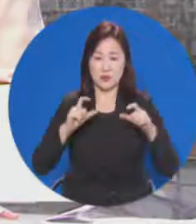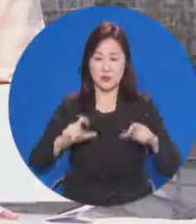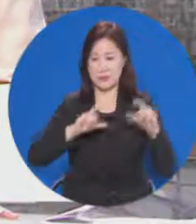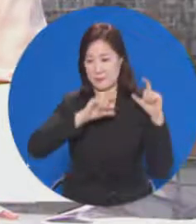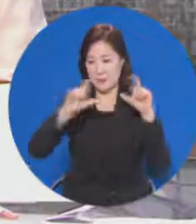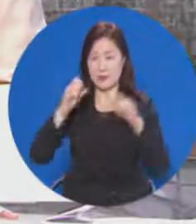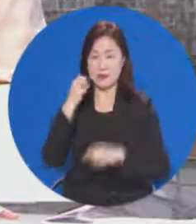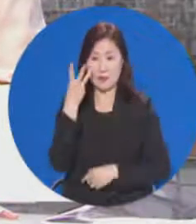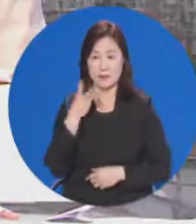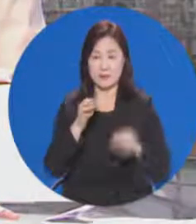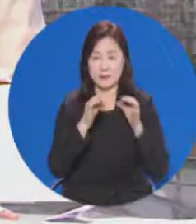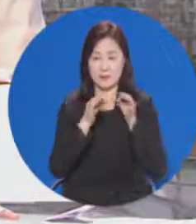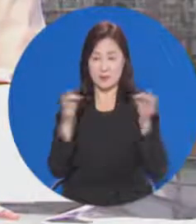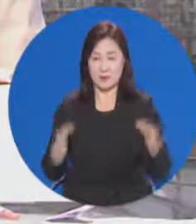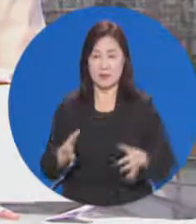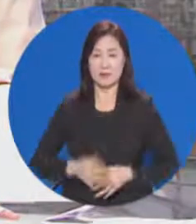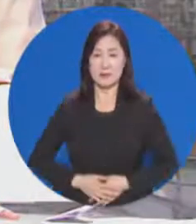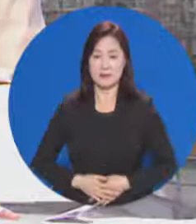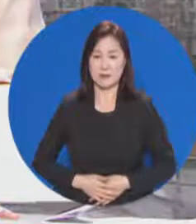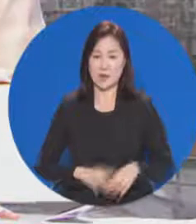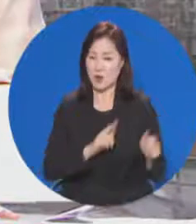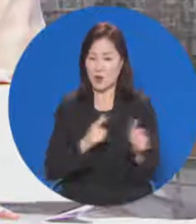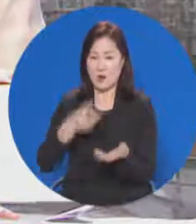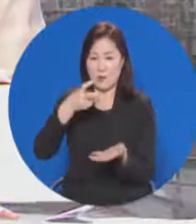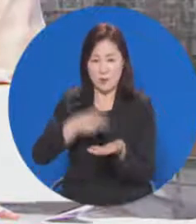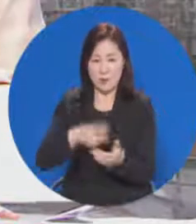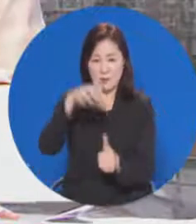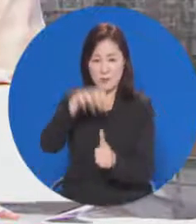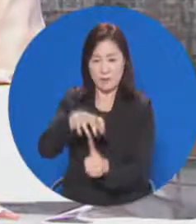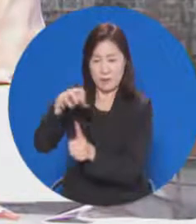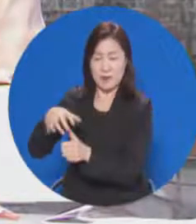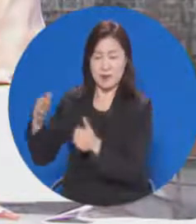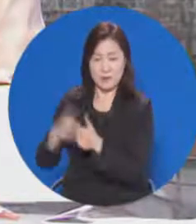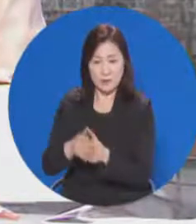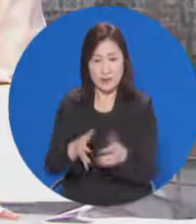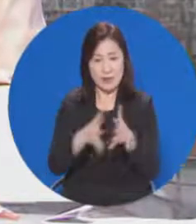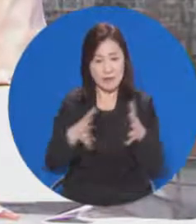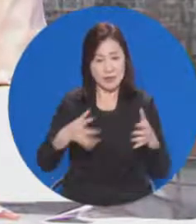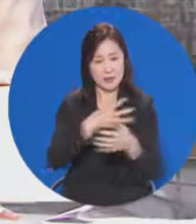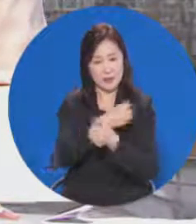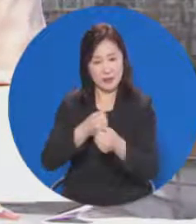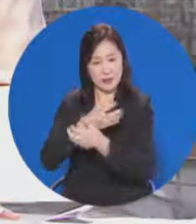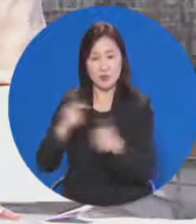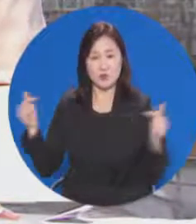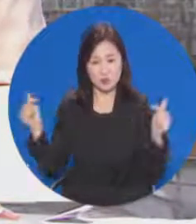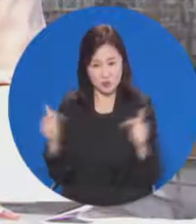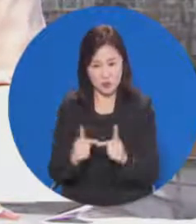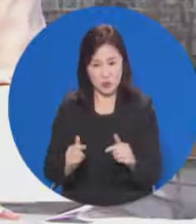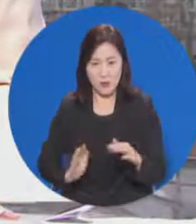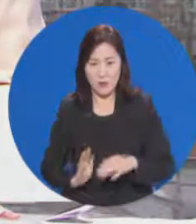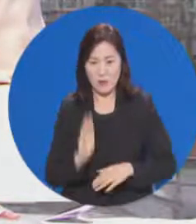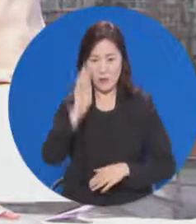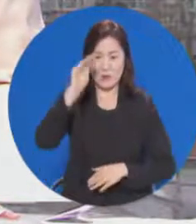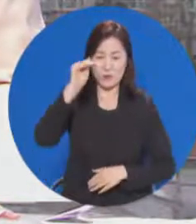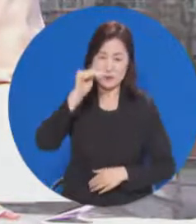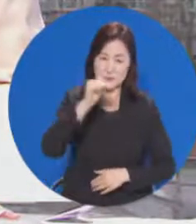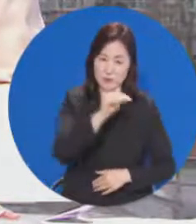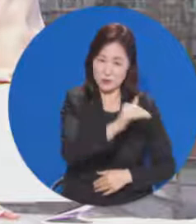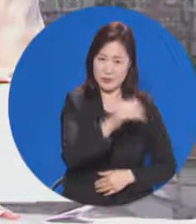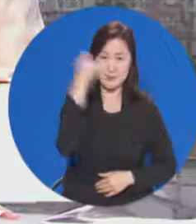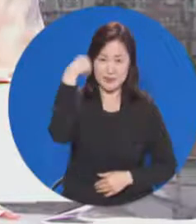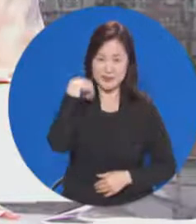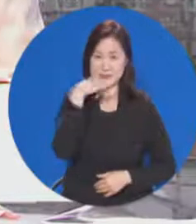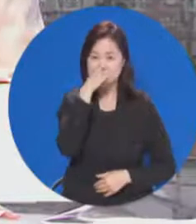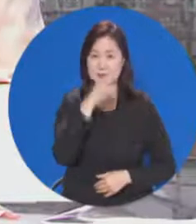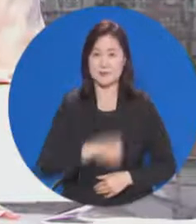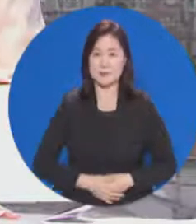지났습니다. 각종 규제 영향으로 아파트 매매 거래가 크게 줄어든 가운데 가팔랐던 가격 상승세도 한풀 꺾인